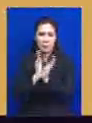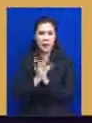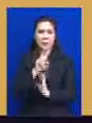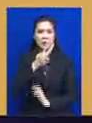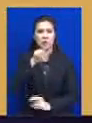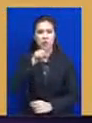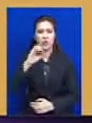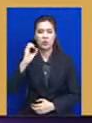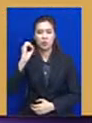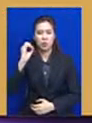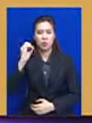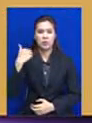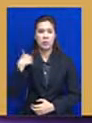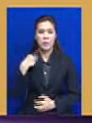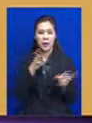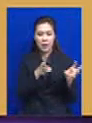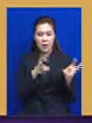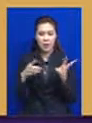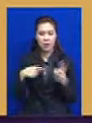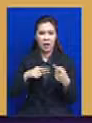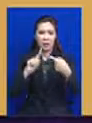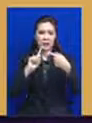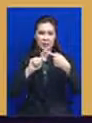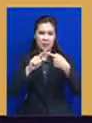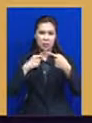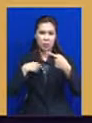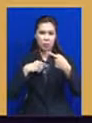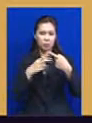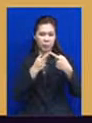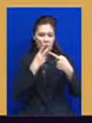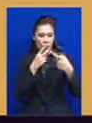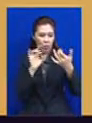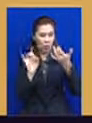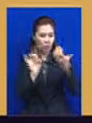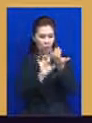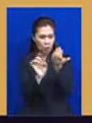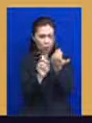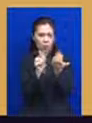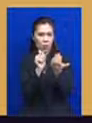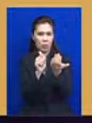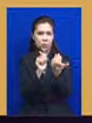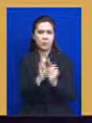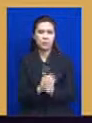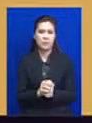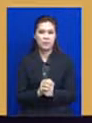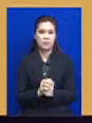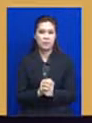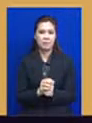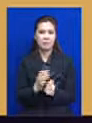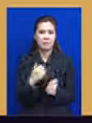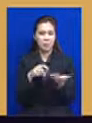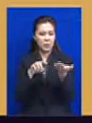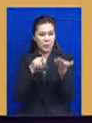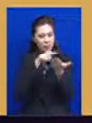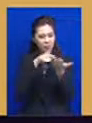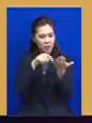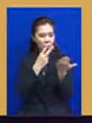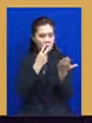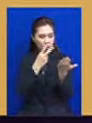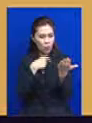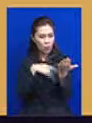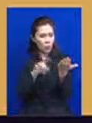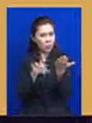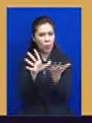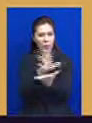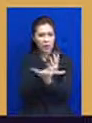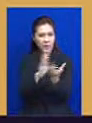ซึ่งมีอยู่6แนวทางคือ 1. โอท็อปต้องมีเสน่ห์มีเอกลักษณ์เรื่องราวความเป็นมาและกลิ่นอายของวัฒนธรรม 2. โอ